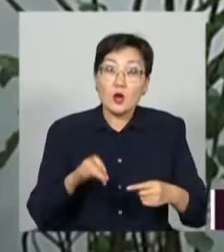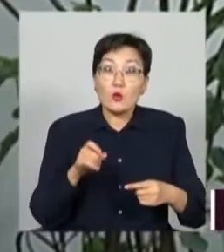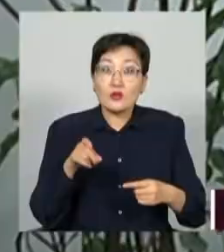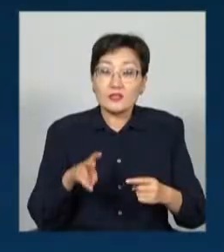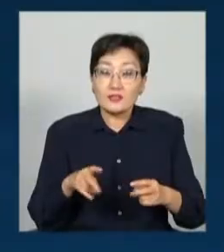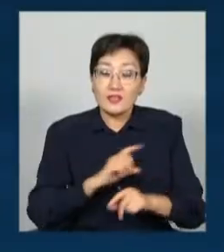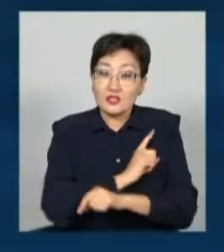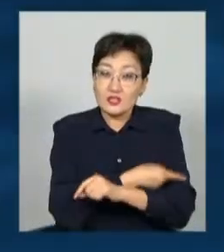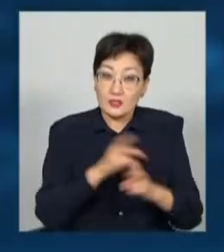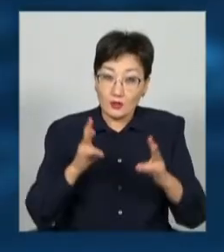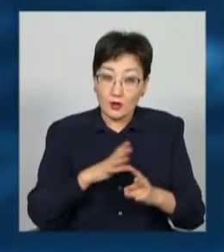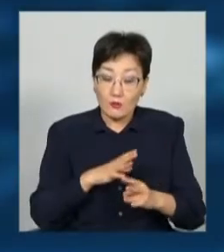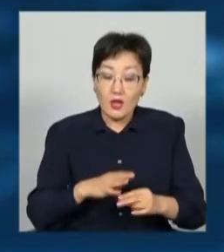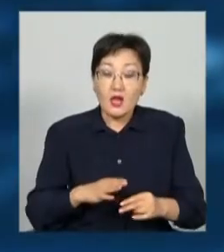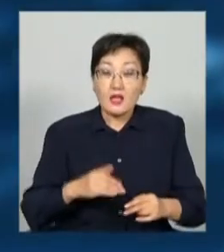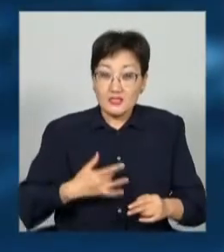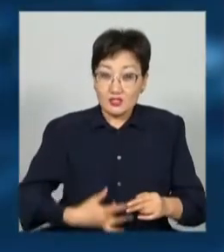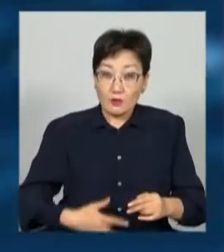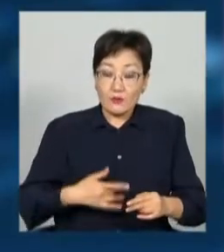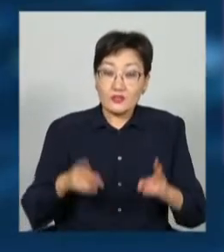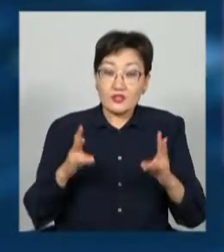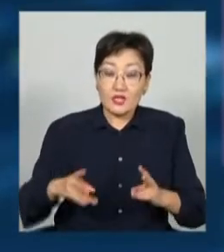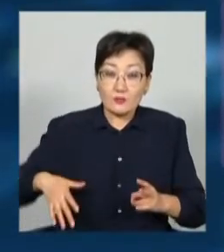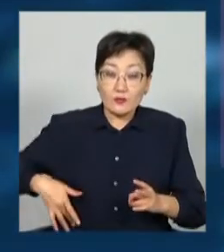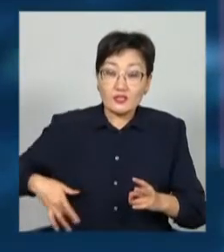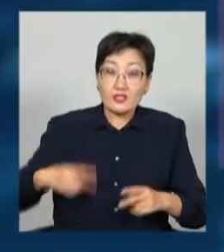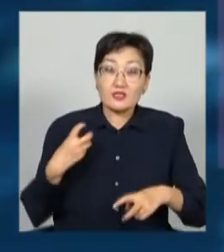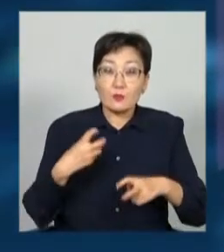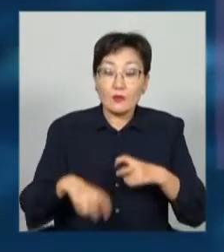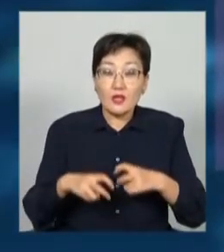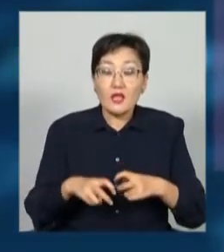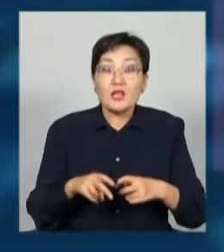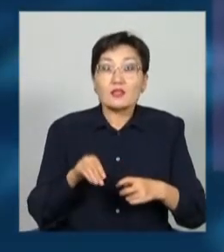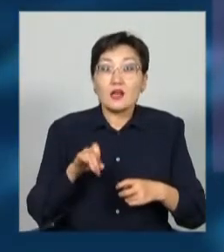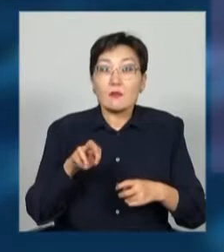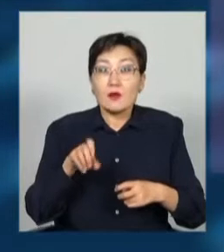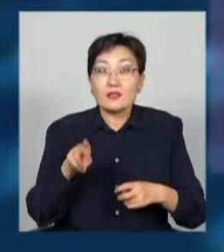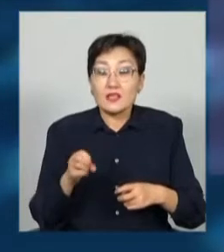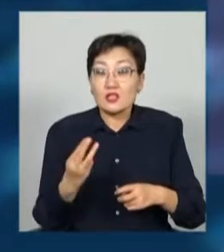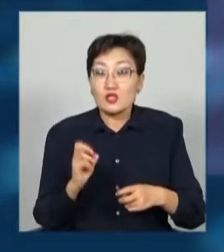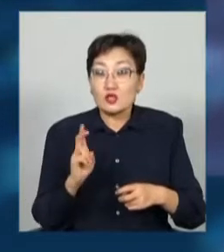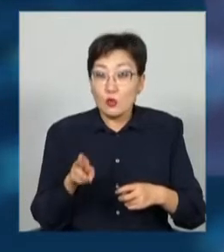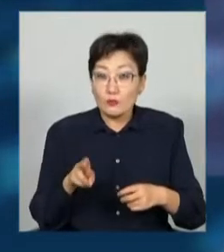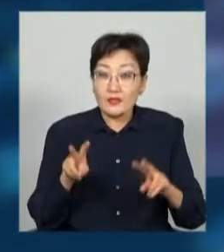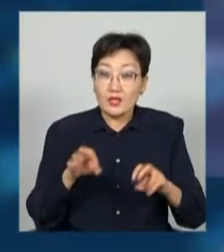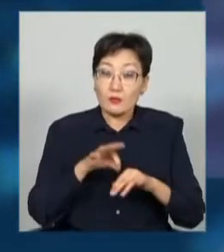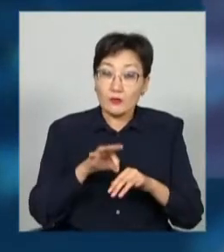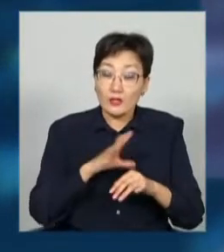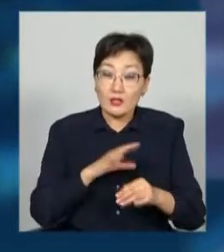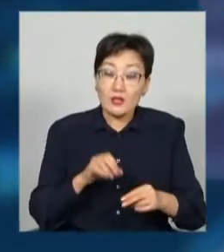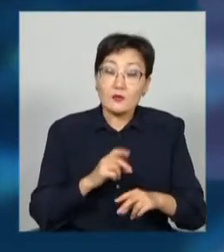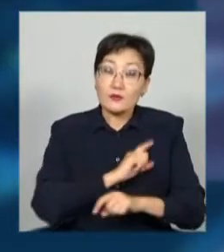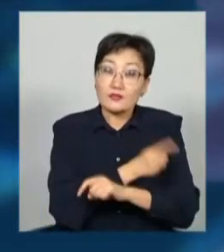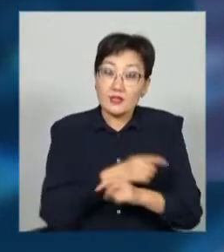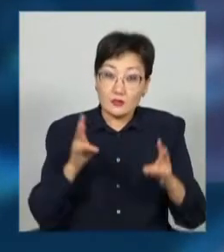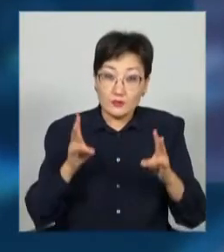зақым келген. Дәрігерлер тоқішектің жарақаты, жамбас сүйегінің сынуы және травматикалық шок алды деген диагноз қойыпты. Қатты жараланған